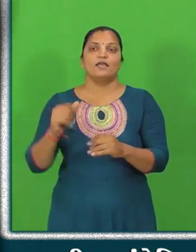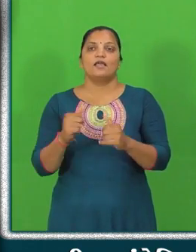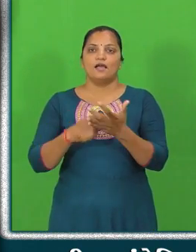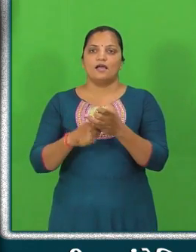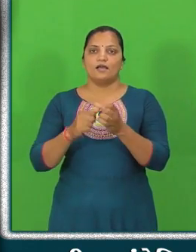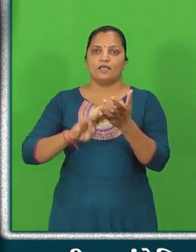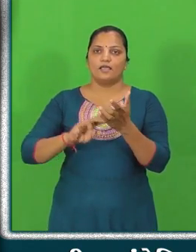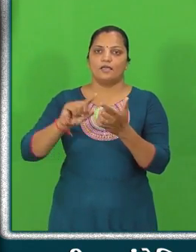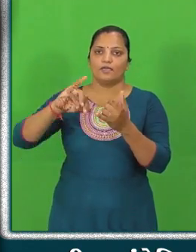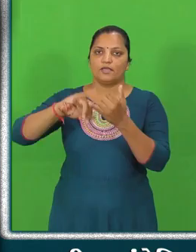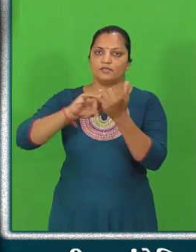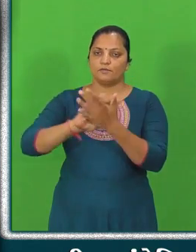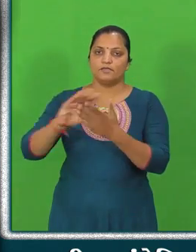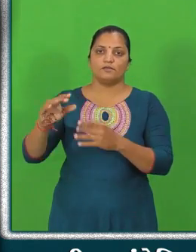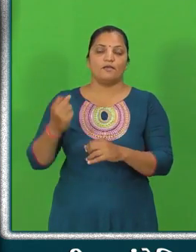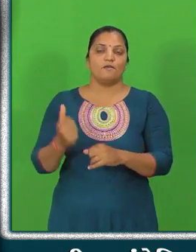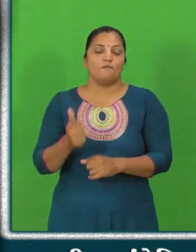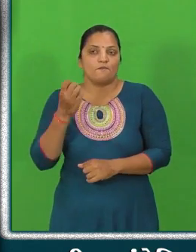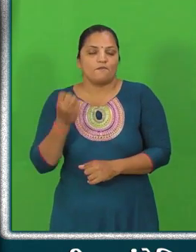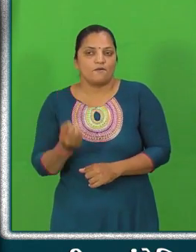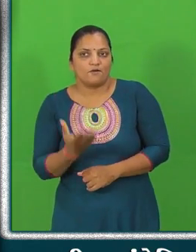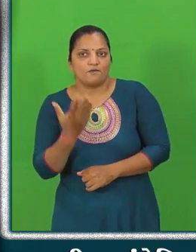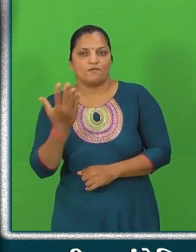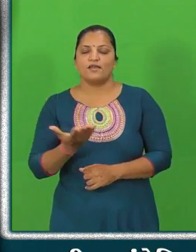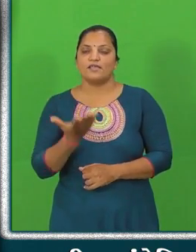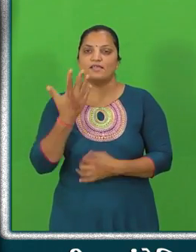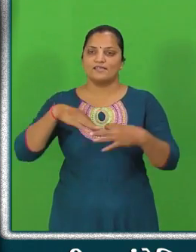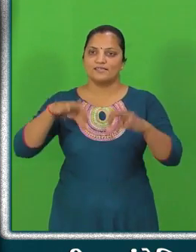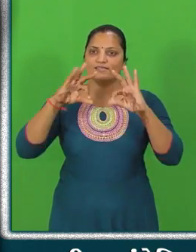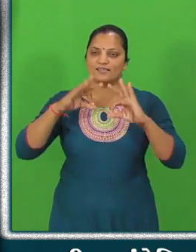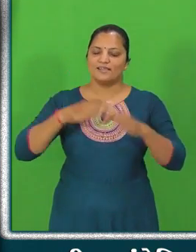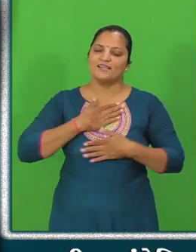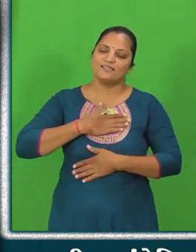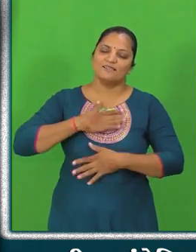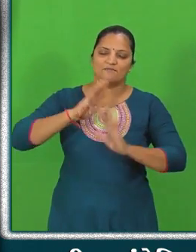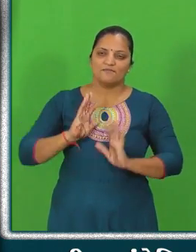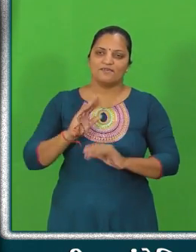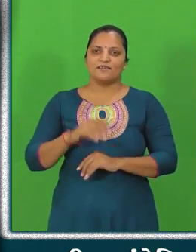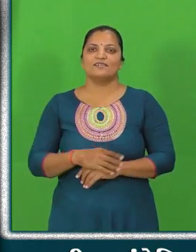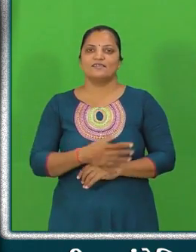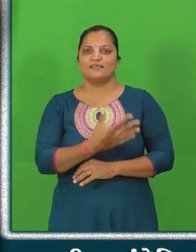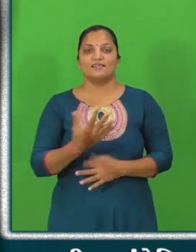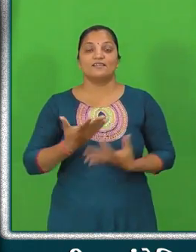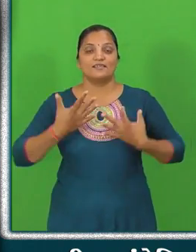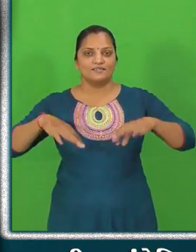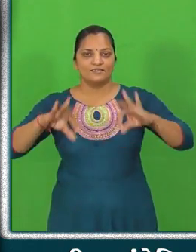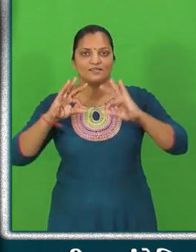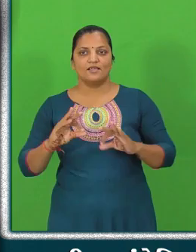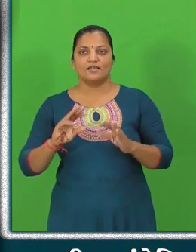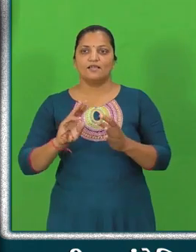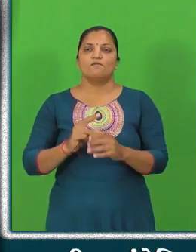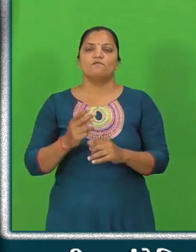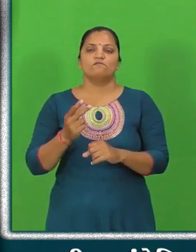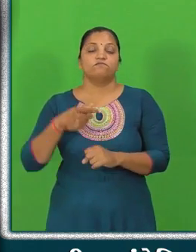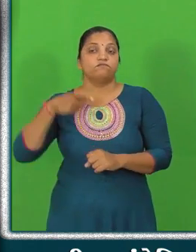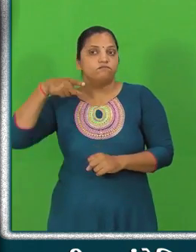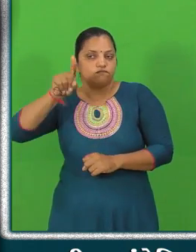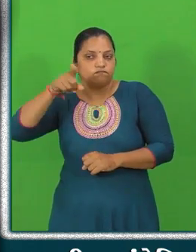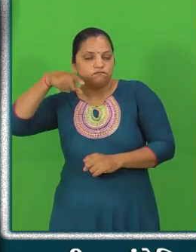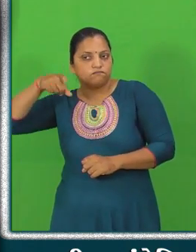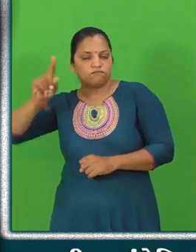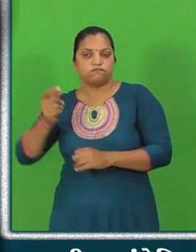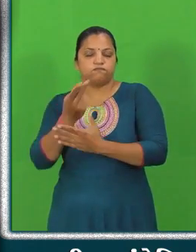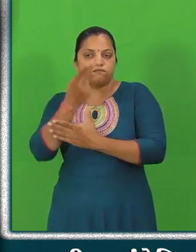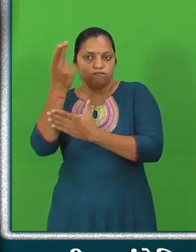આહિર, વેરી ગુડ મોર્નિંગ. મજામાં? તમારે અત્યારે હાલ મજામાં નથી કરવાનું, ફટાફટ આ આકૃતિને તમારે મેન્યુઅલી દોરવાની છે. મિત્રો, આ દોરવું